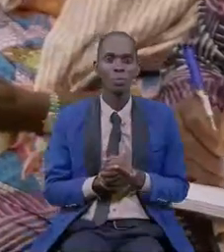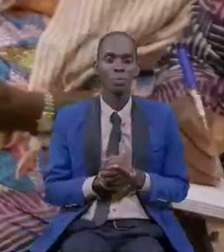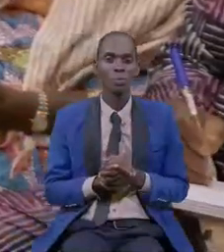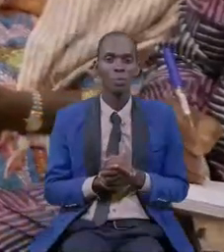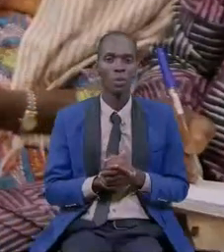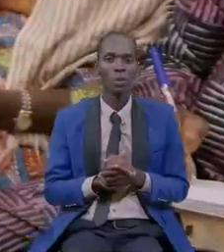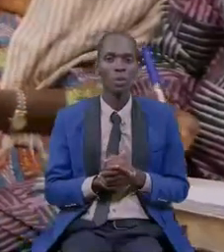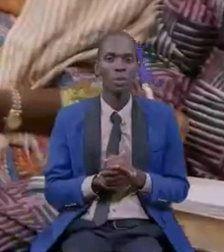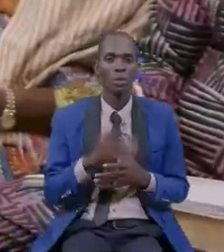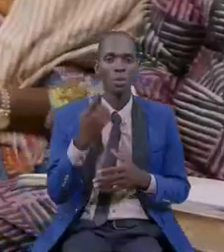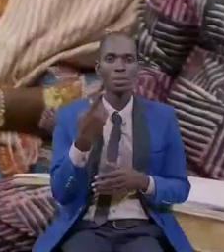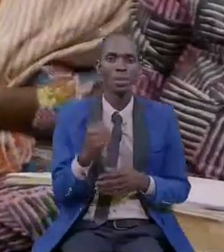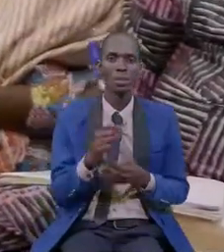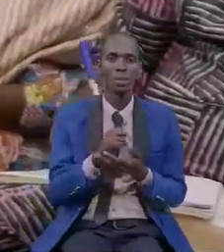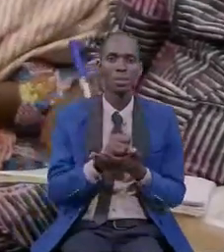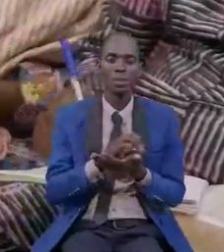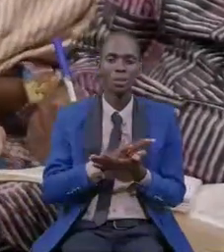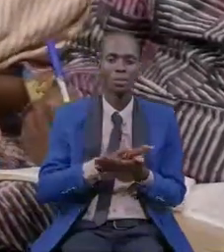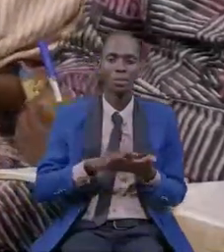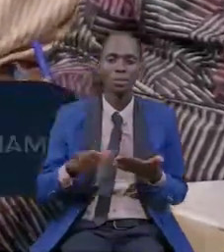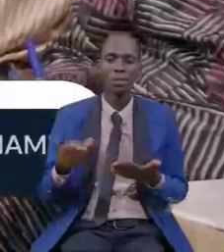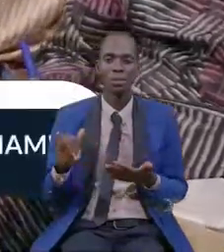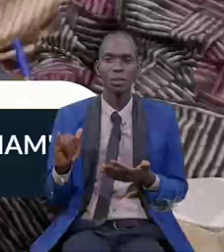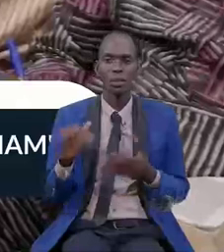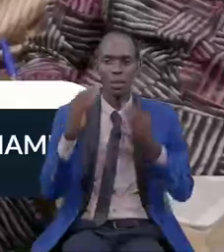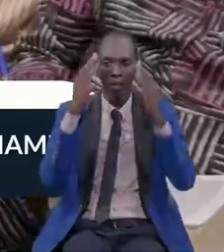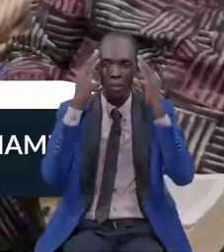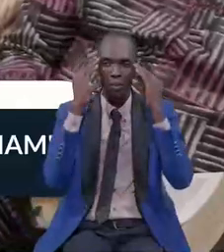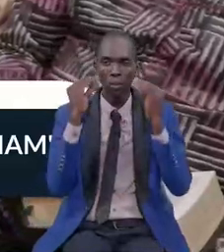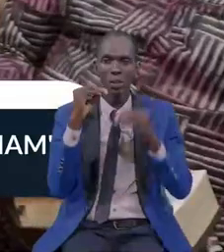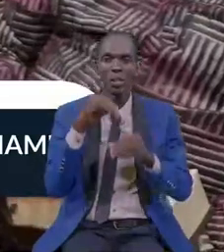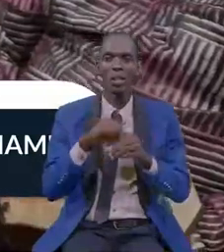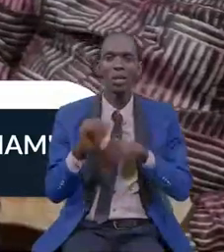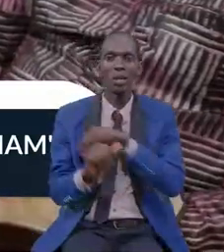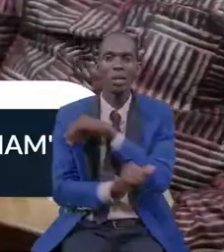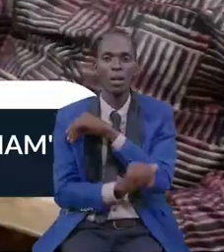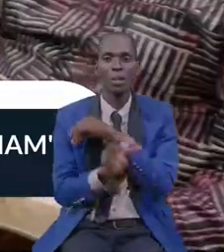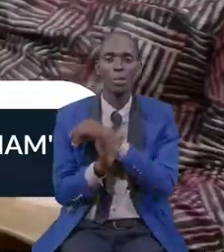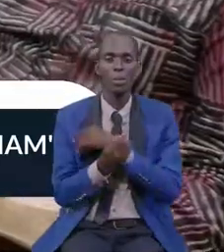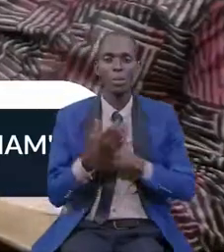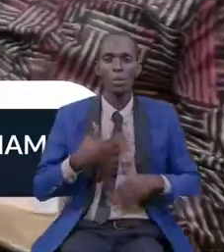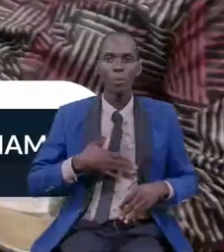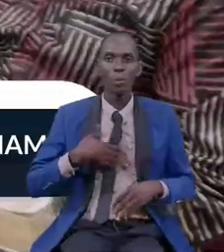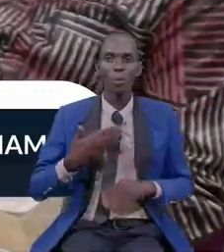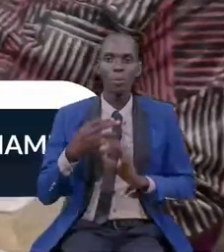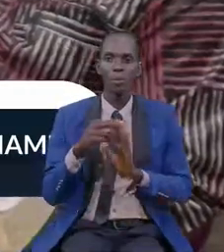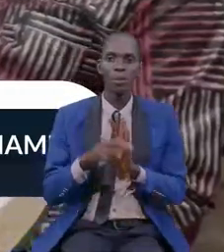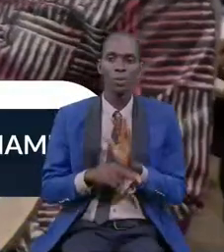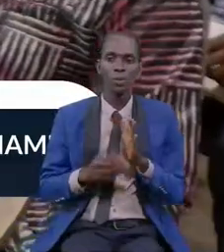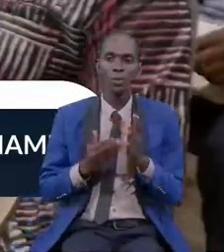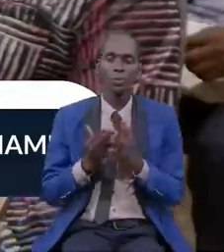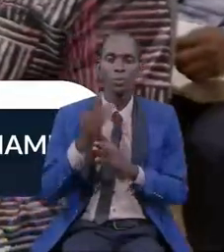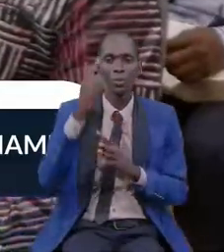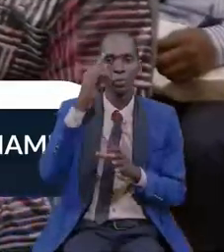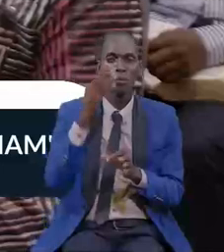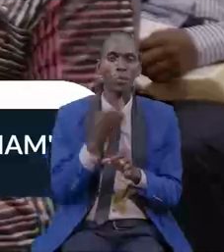2 l'expérience de sanctification dans la d'Abraham à travers